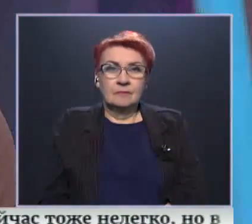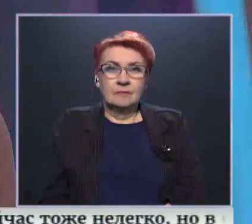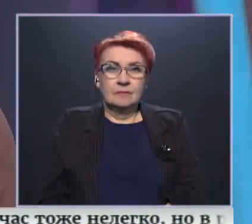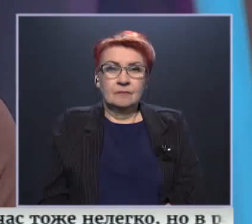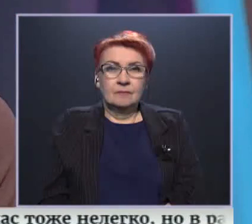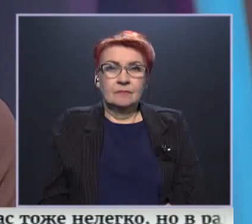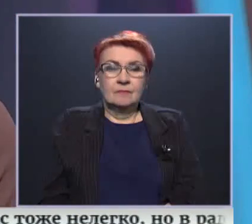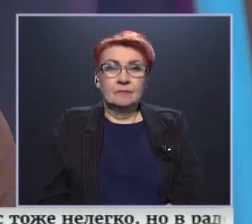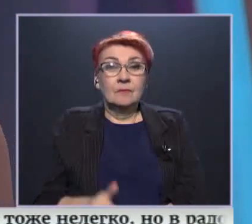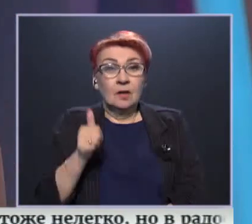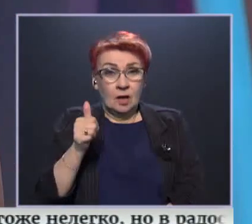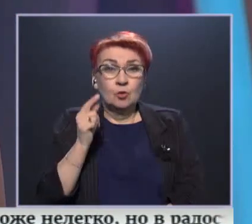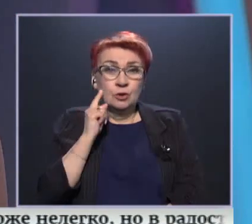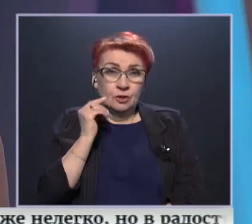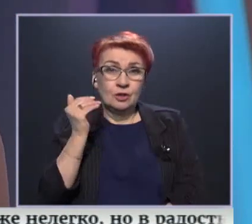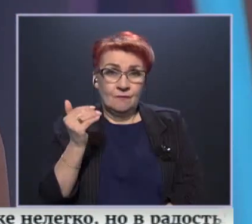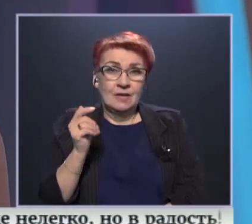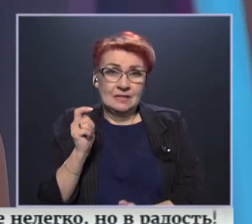Мы вас хорошо слышим. Задавайте вопрос.